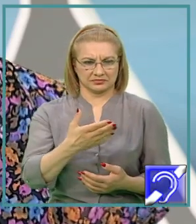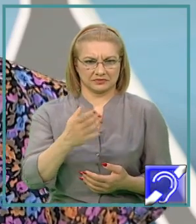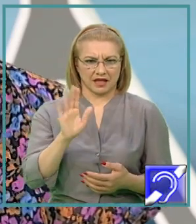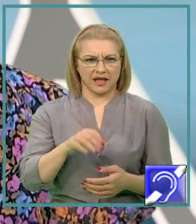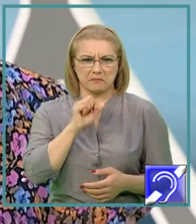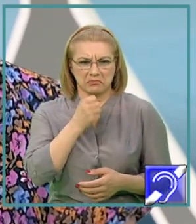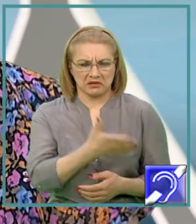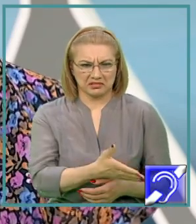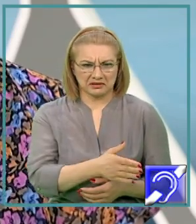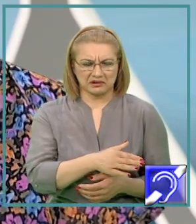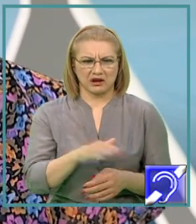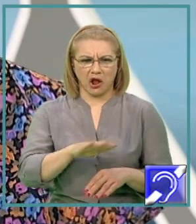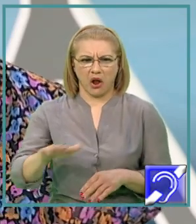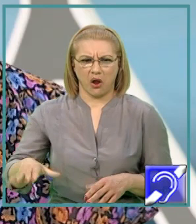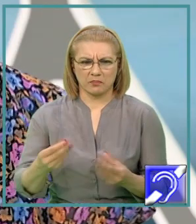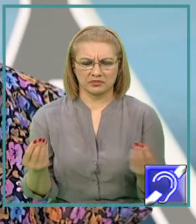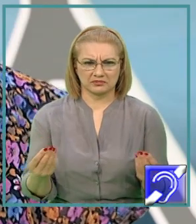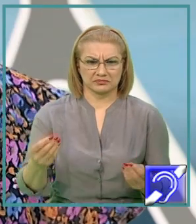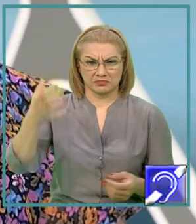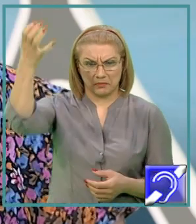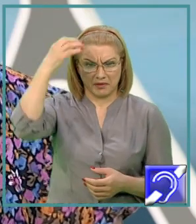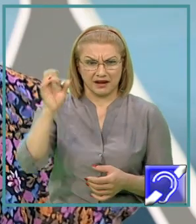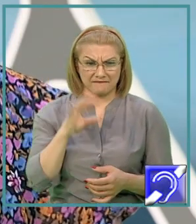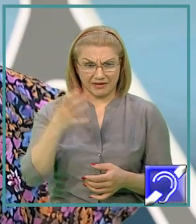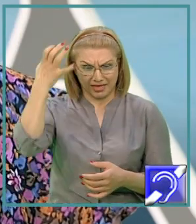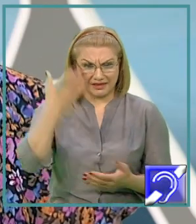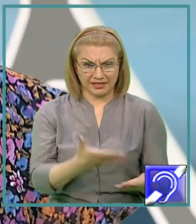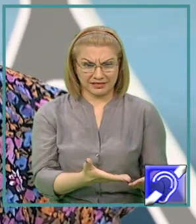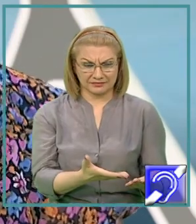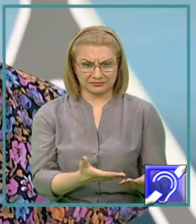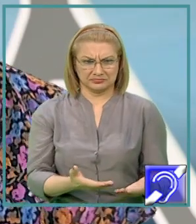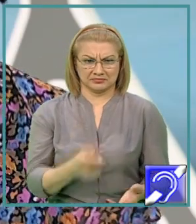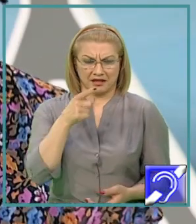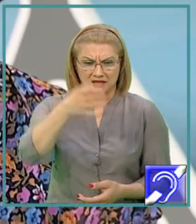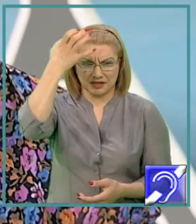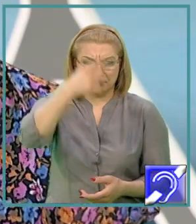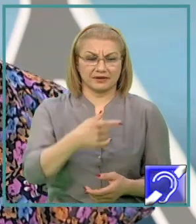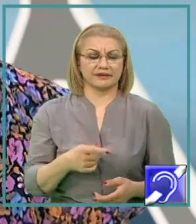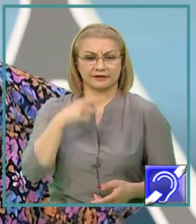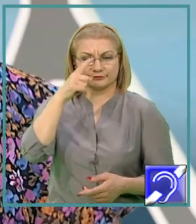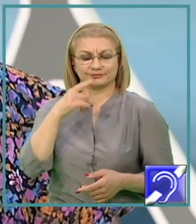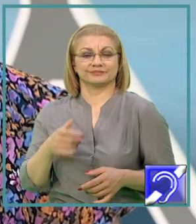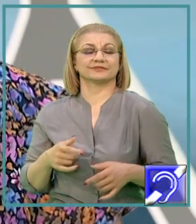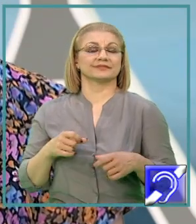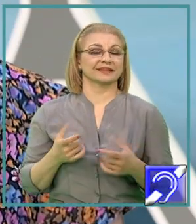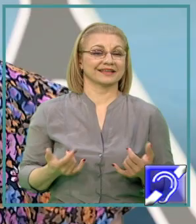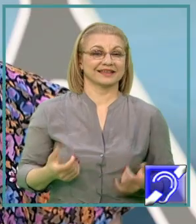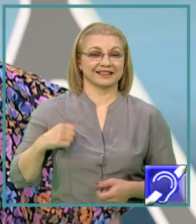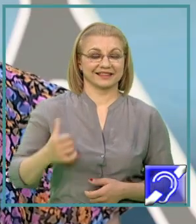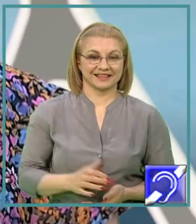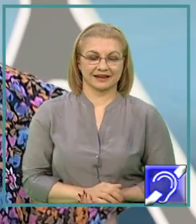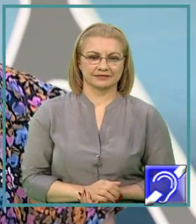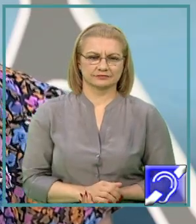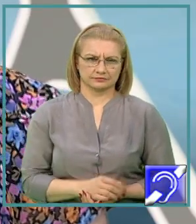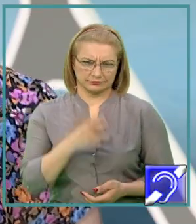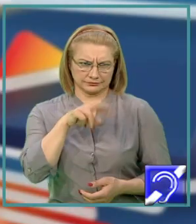de copii să umbli cu pălărie verde pe cap? Asta e pălărie de crai, fulgerându-l. Și cât ai dat pe